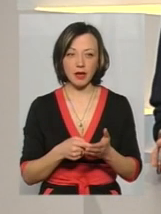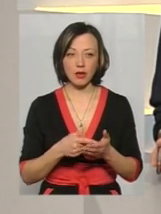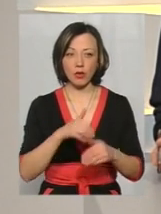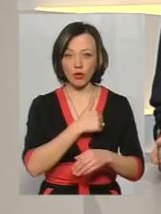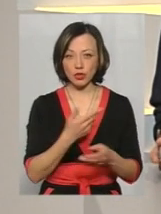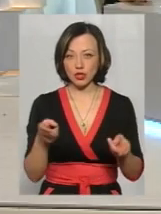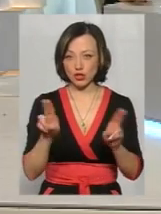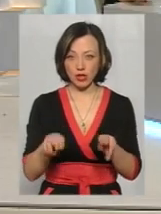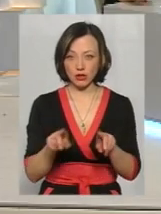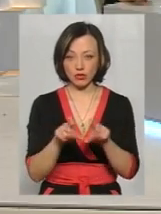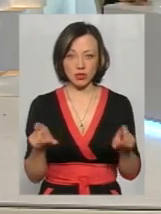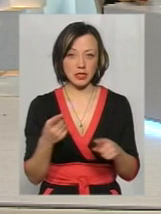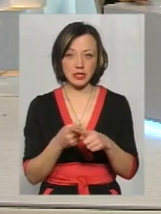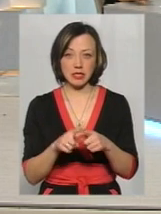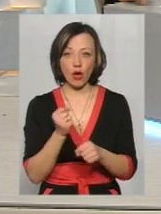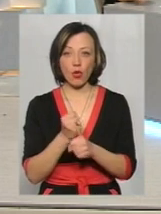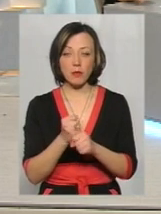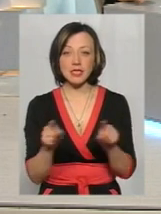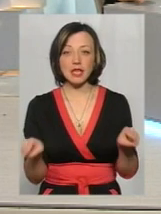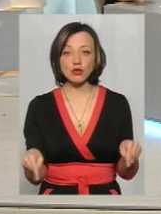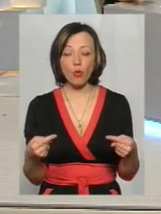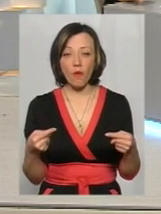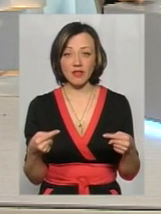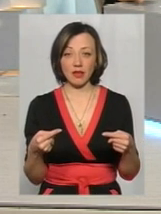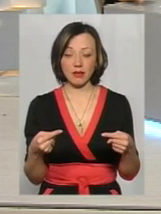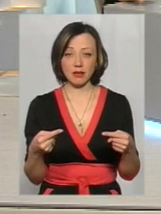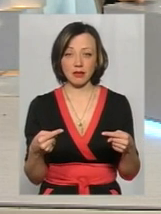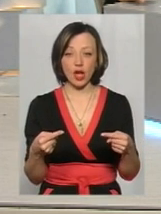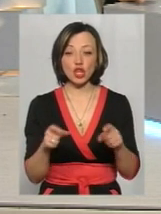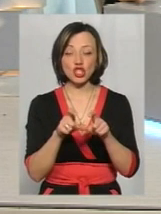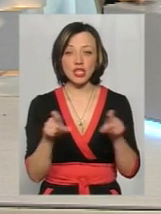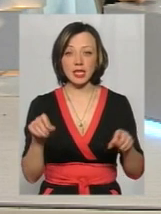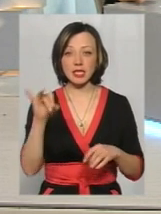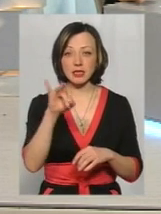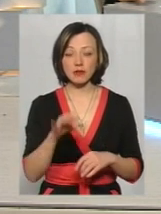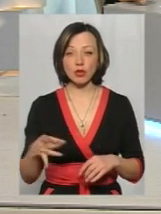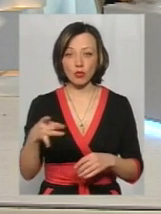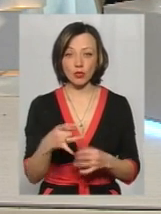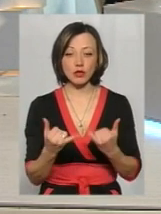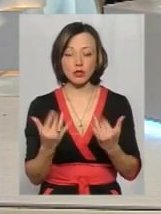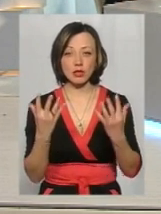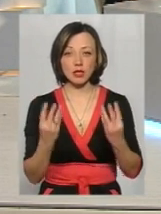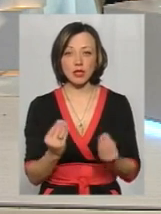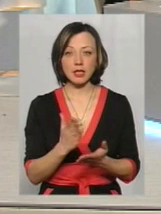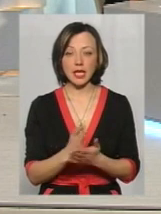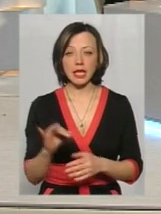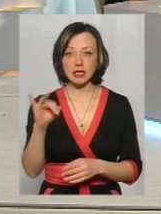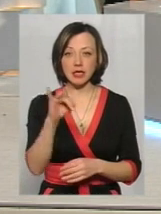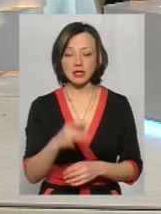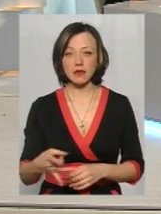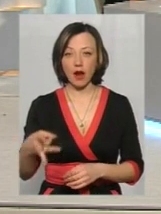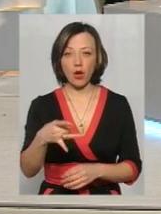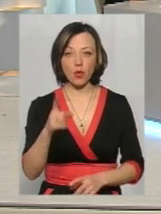школу лишати? Звичайно, це робить засновник. Засновником шкіл Ізяславського району на сьогодні є Ізяславська